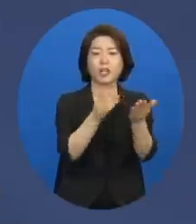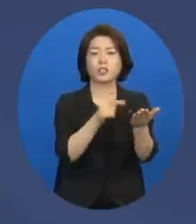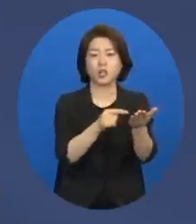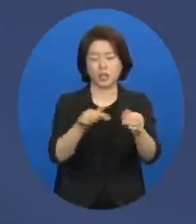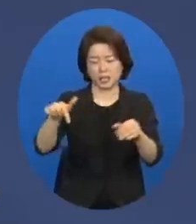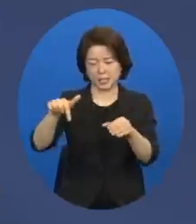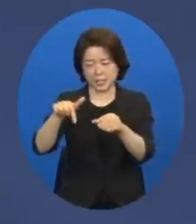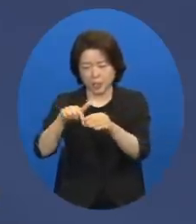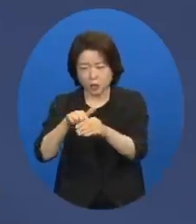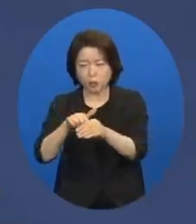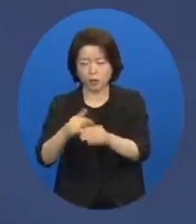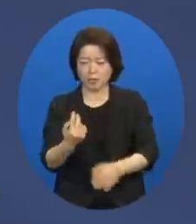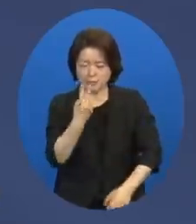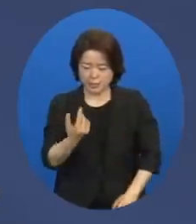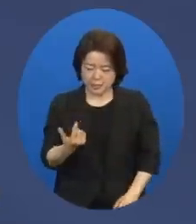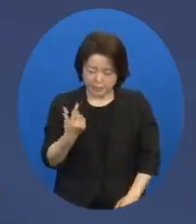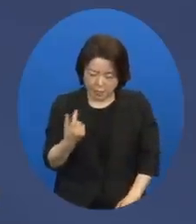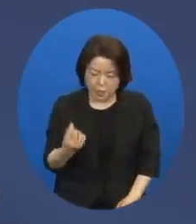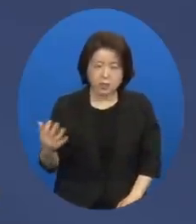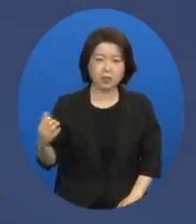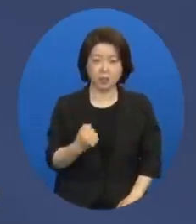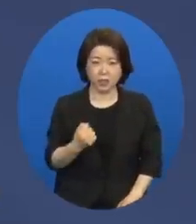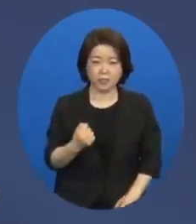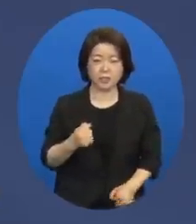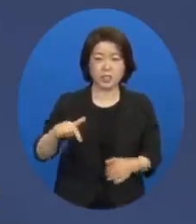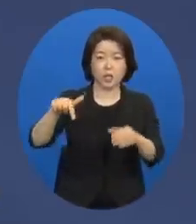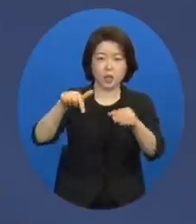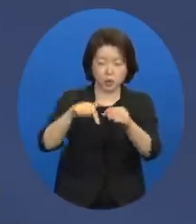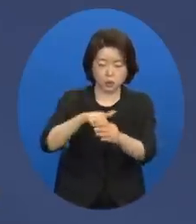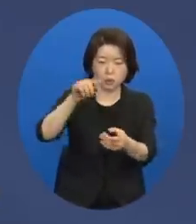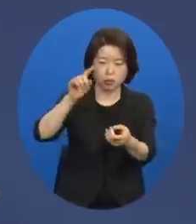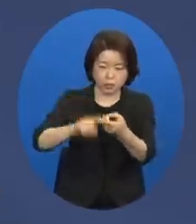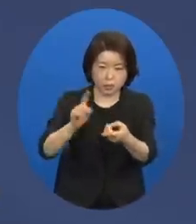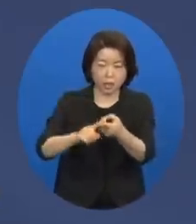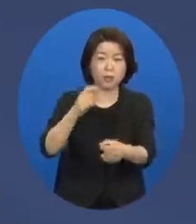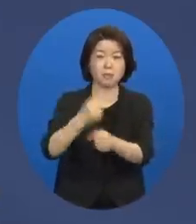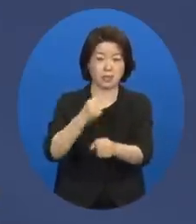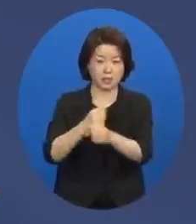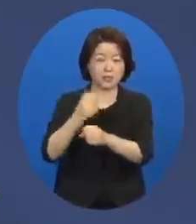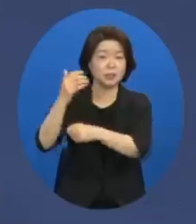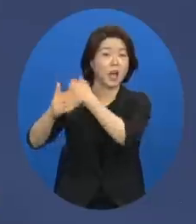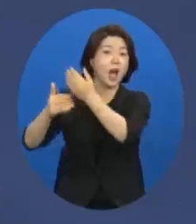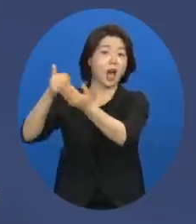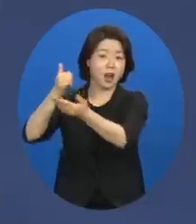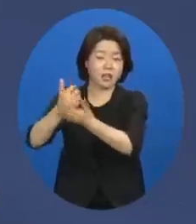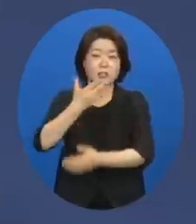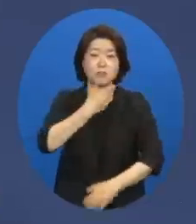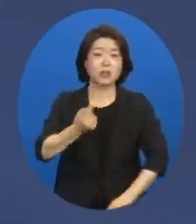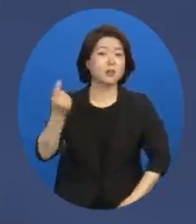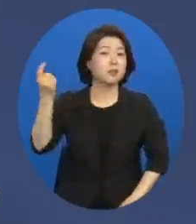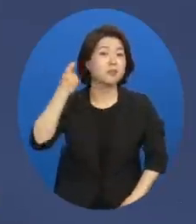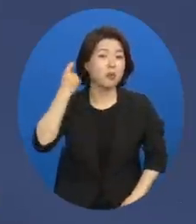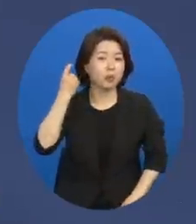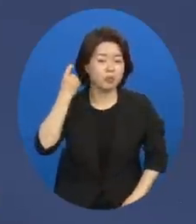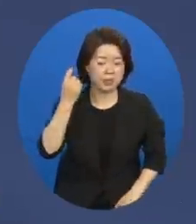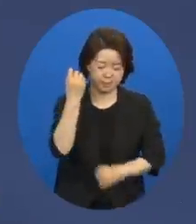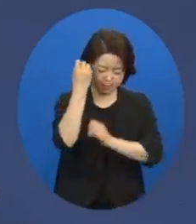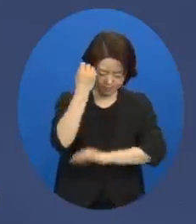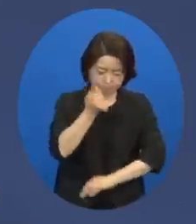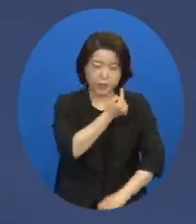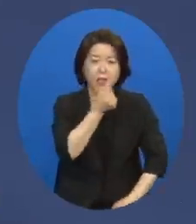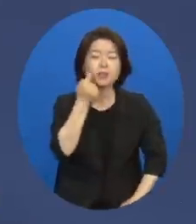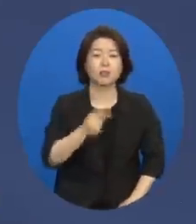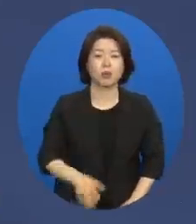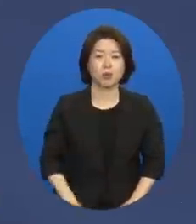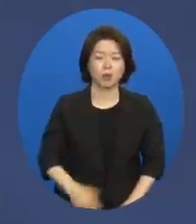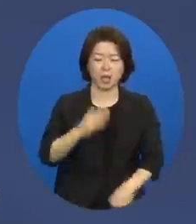기독교가 생명처럼 붙들고 있는 기독교를 기독교 되게 하는 하나님의 복음의 근거, 즉